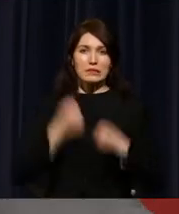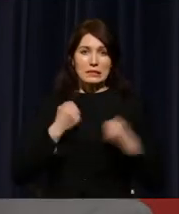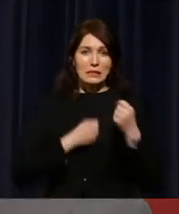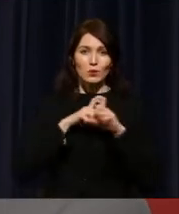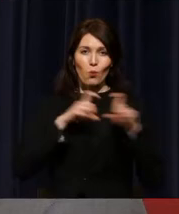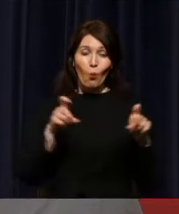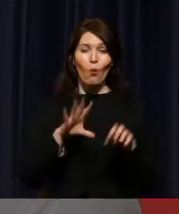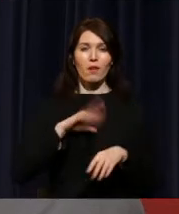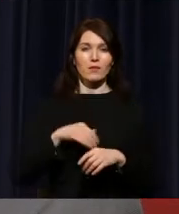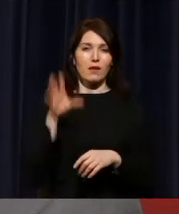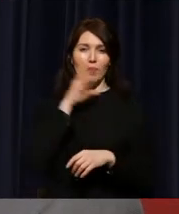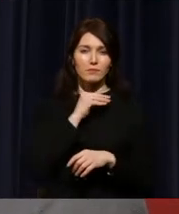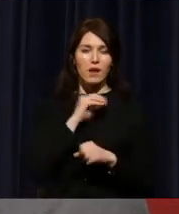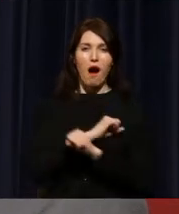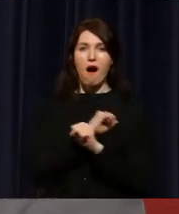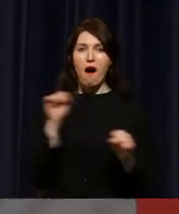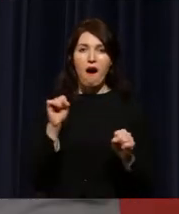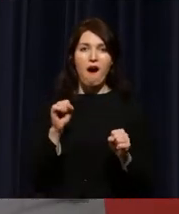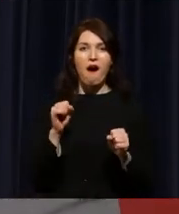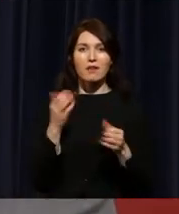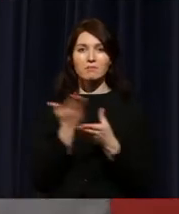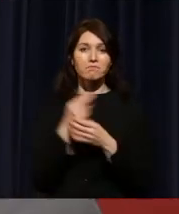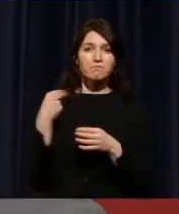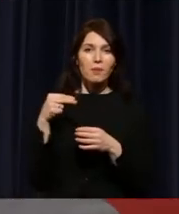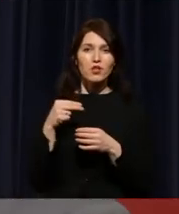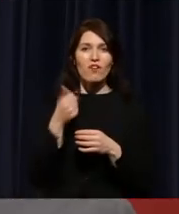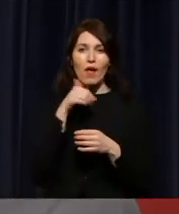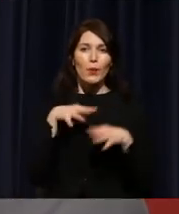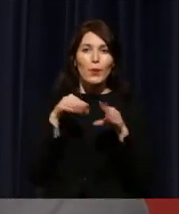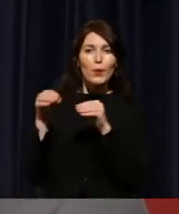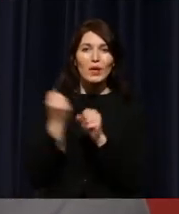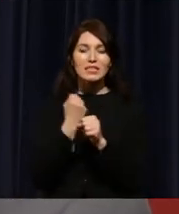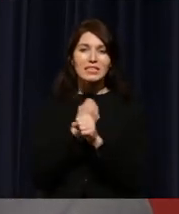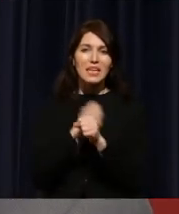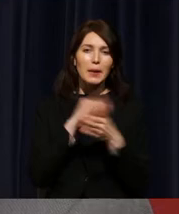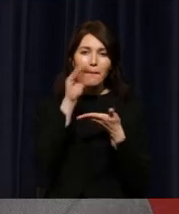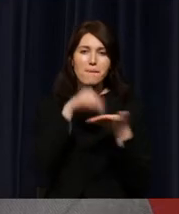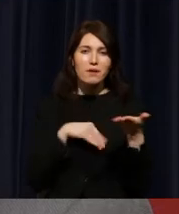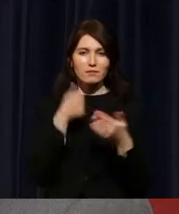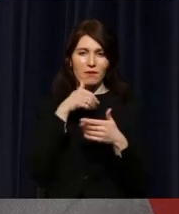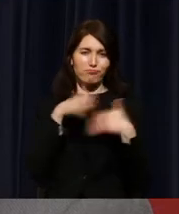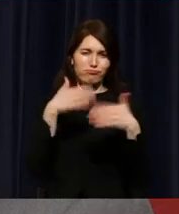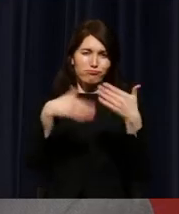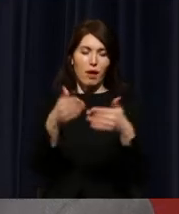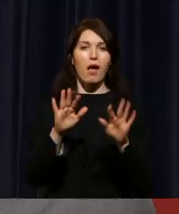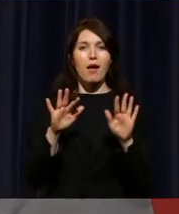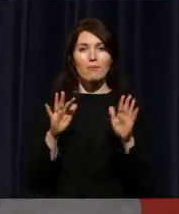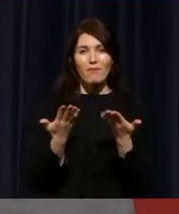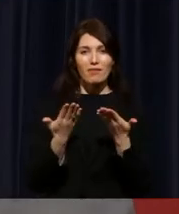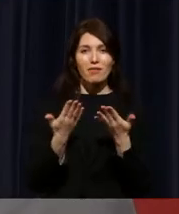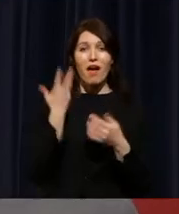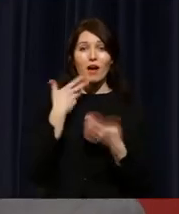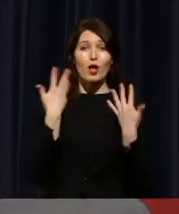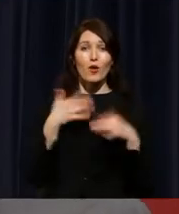skolu, pēc tam paspēt vēl ātri starplaikā kaut ko vēl izdarīt starpbrīdī un tā joprojām. Bet tad,